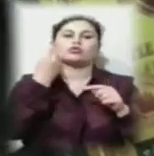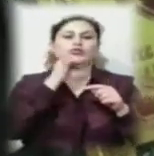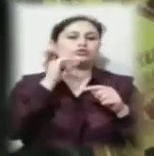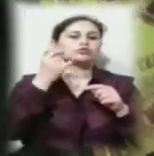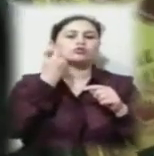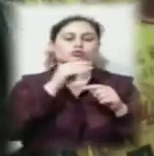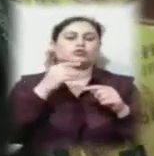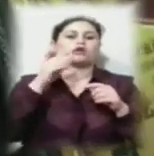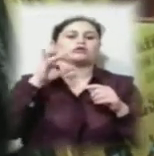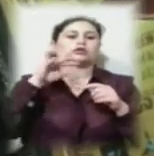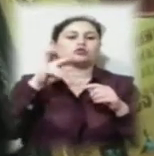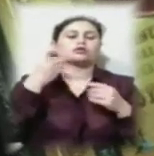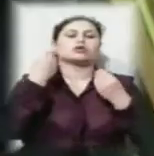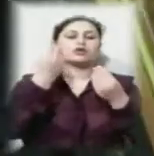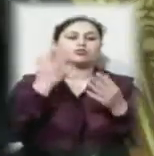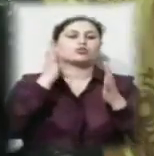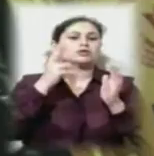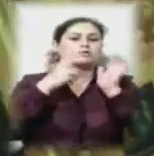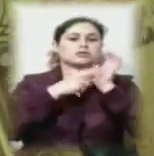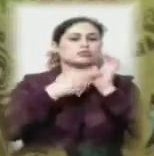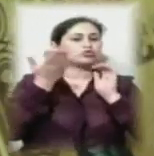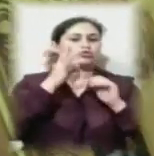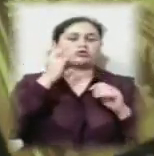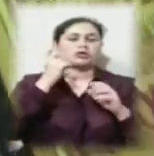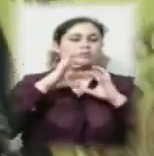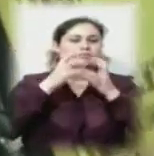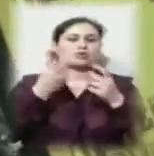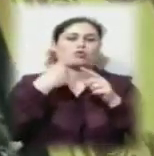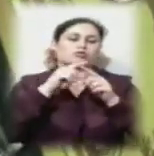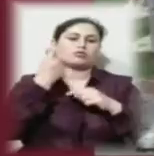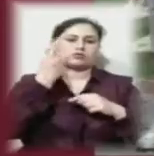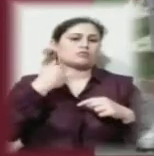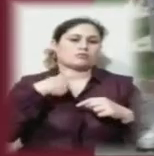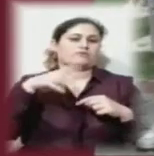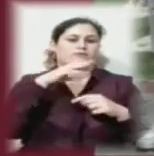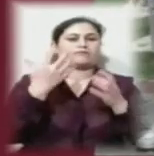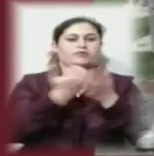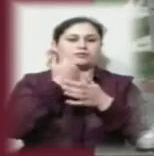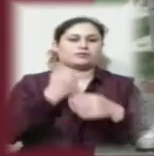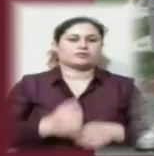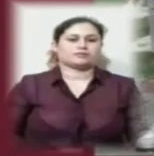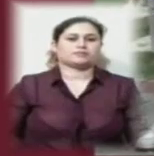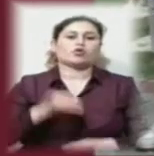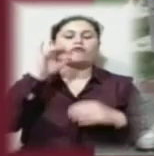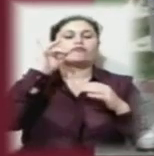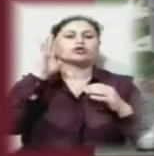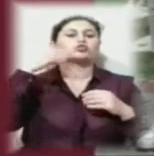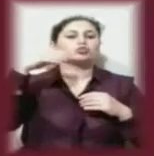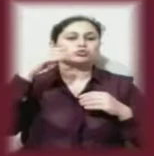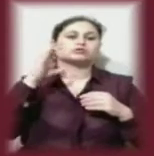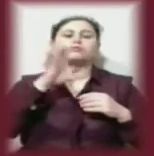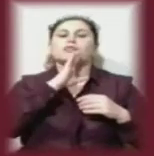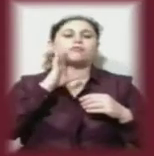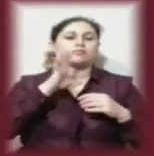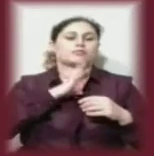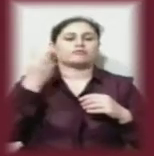вдається всього сім на мир. І один з них завоювала наша Валерія. У Туреччині Лєра з мамою пробули два тижні.